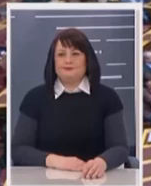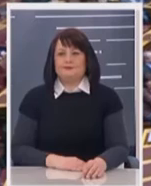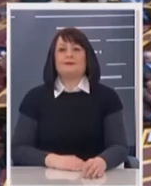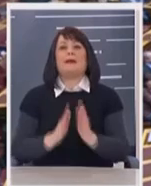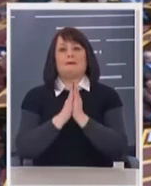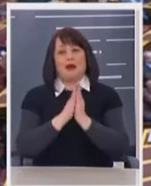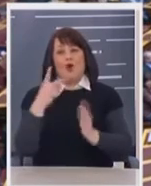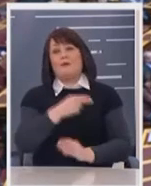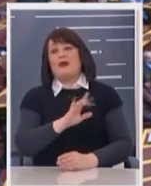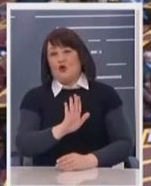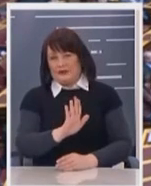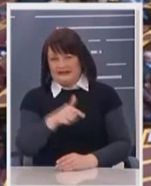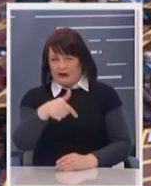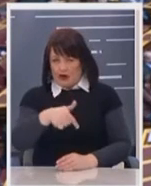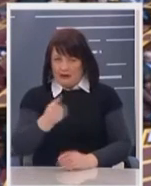Πρωθυπουργέ.